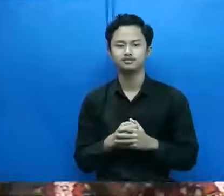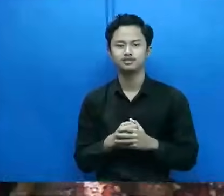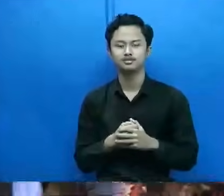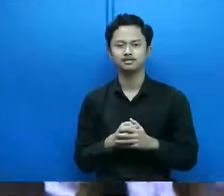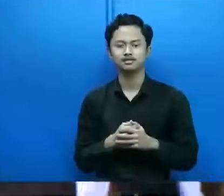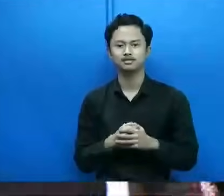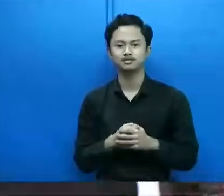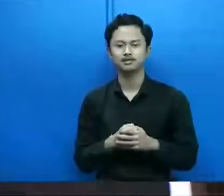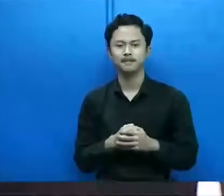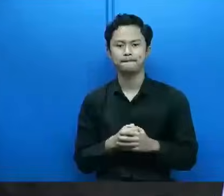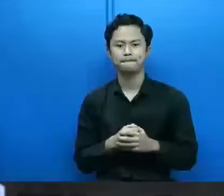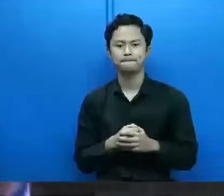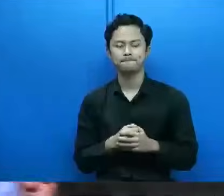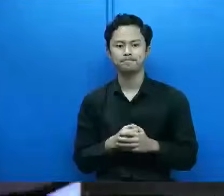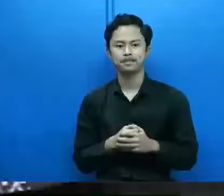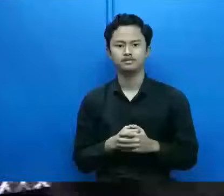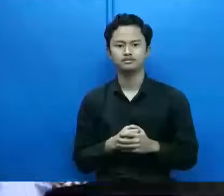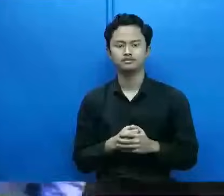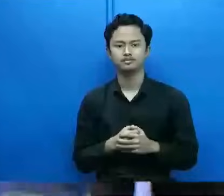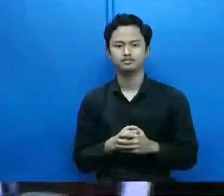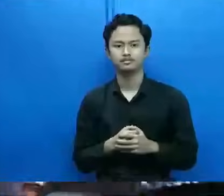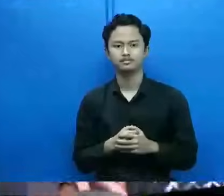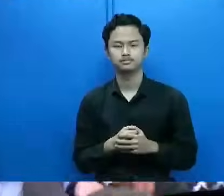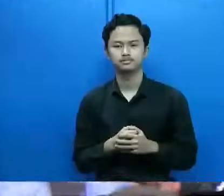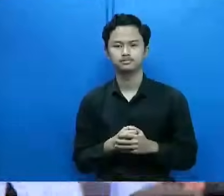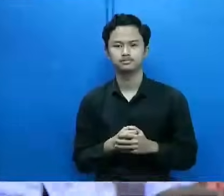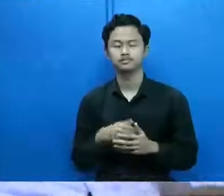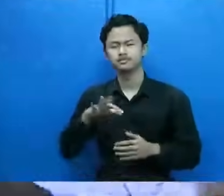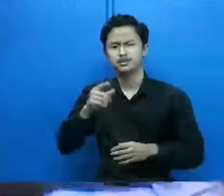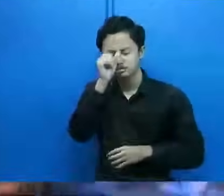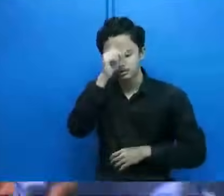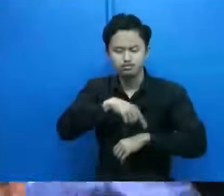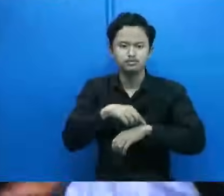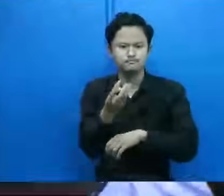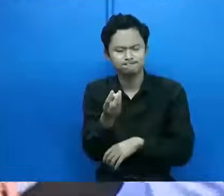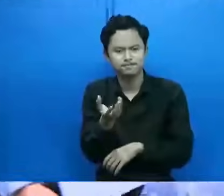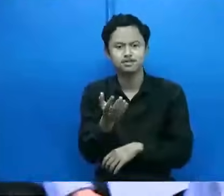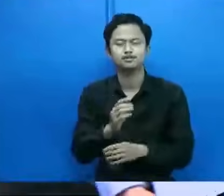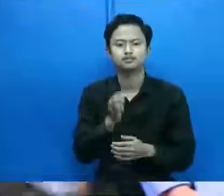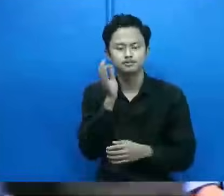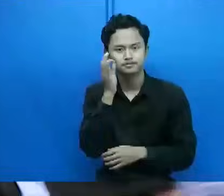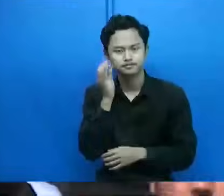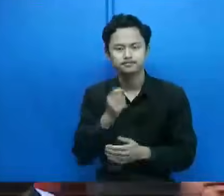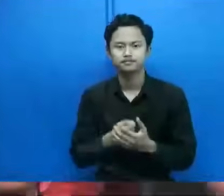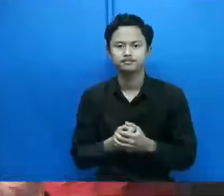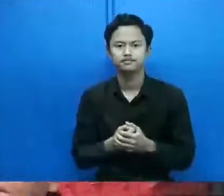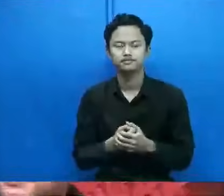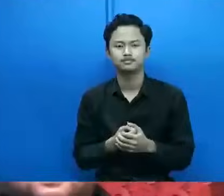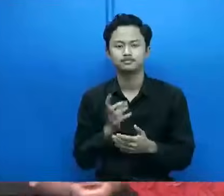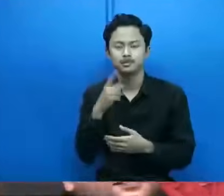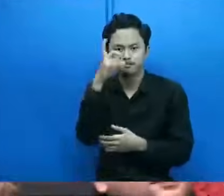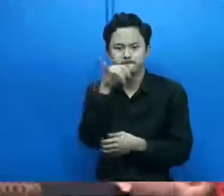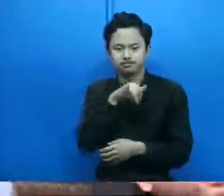Ya teman-teman, mungkin beberapa guru kita tidak punya banyak waktu. Kita abadikan.